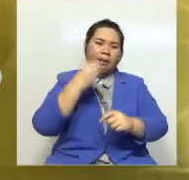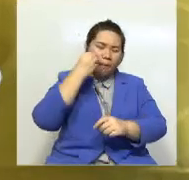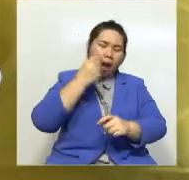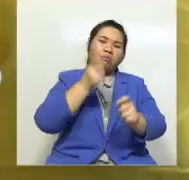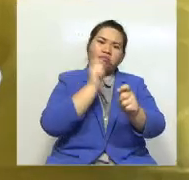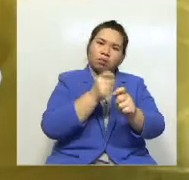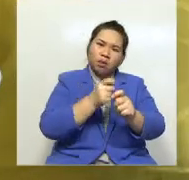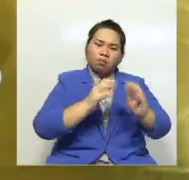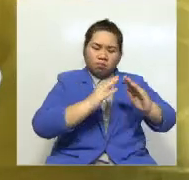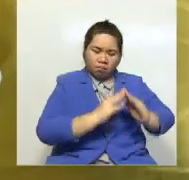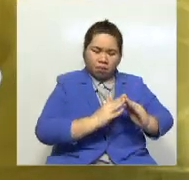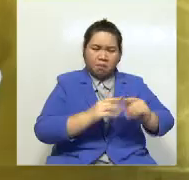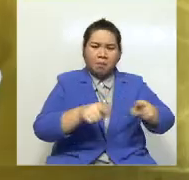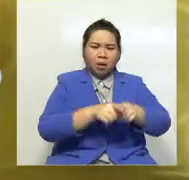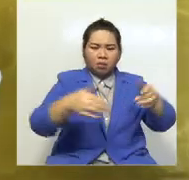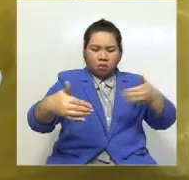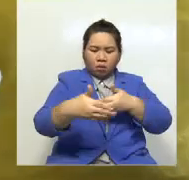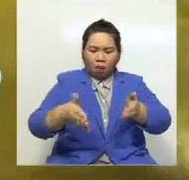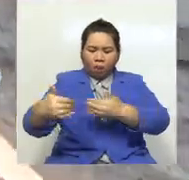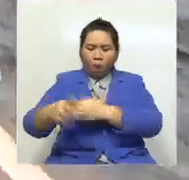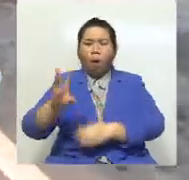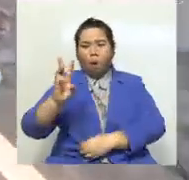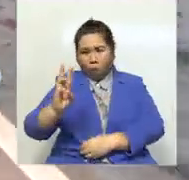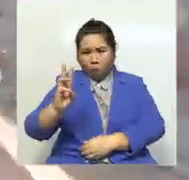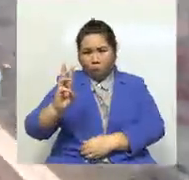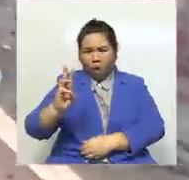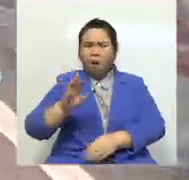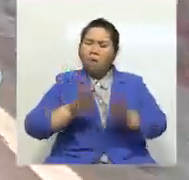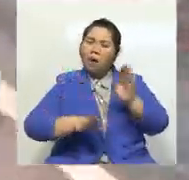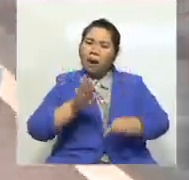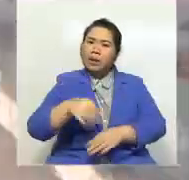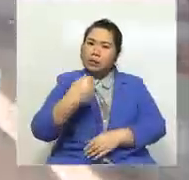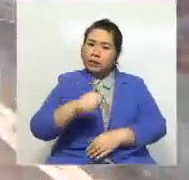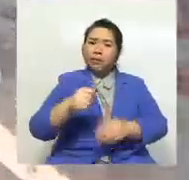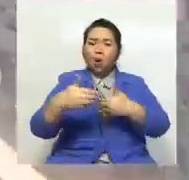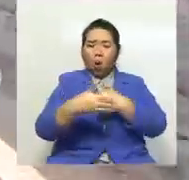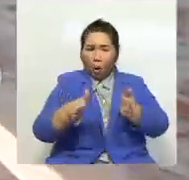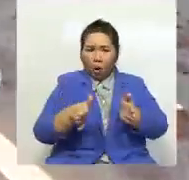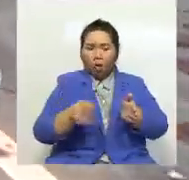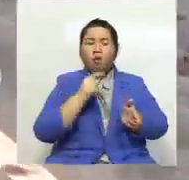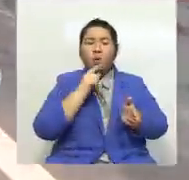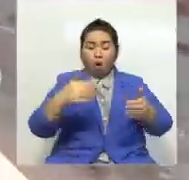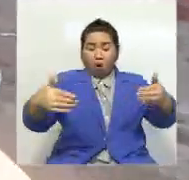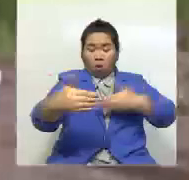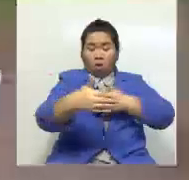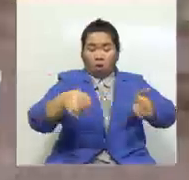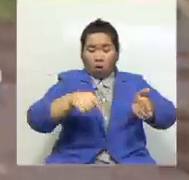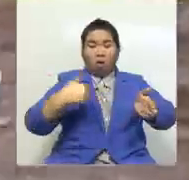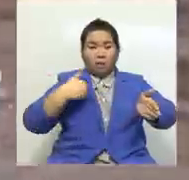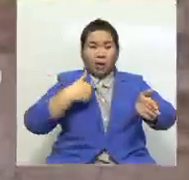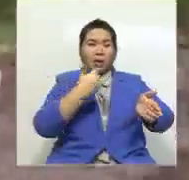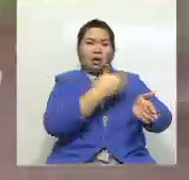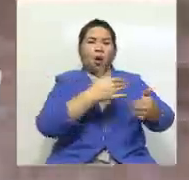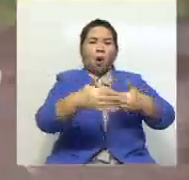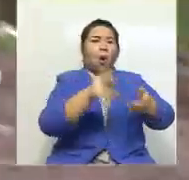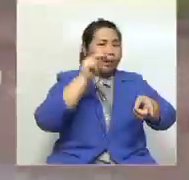ได้ประมาณ6ยูนิตค่ะยูนิตละประมาณ10ห้องนะคะซึ่งภายในห้องนั้นก็จะประกอบด้วยห้องน้ำแล้ว